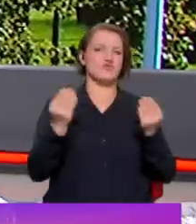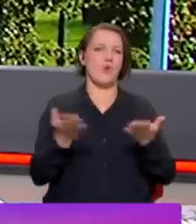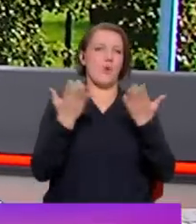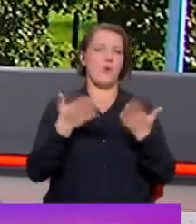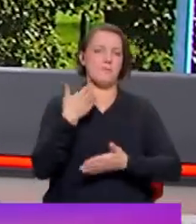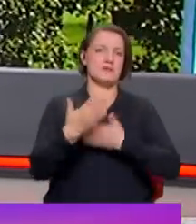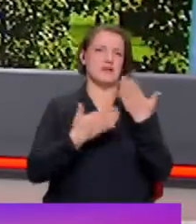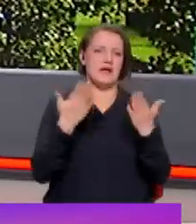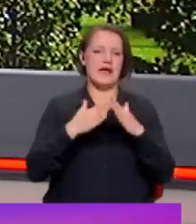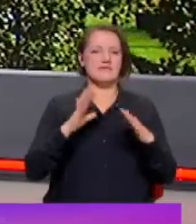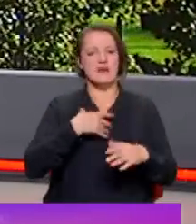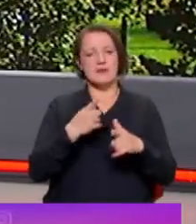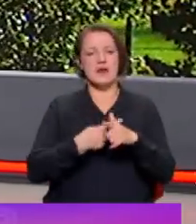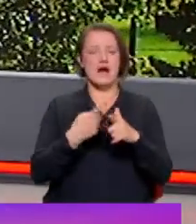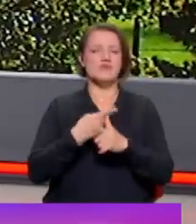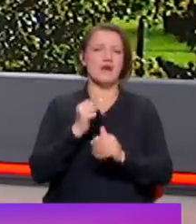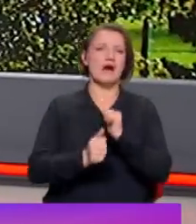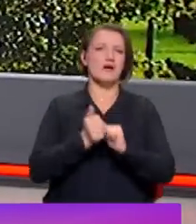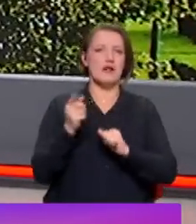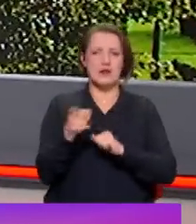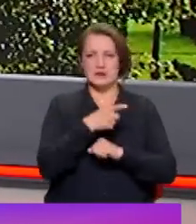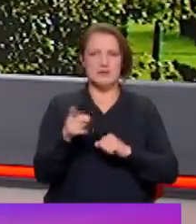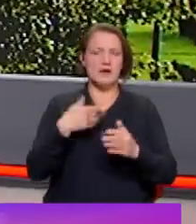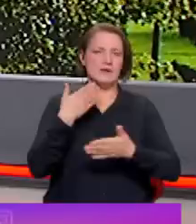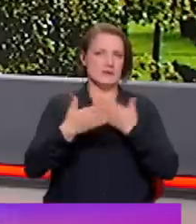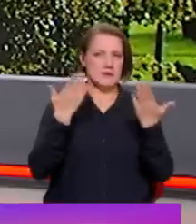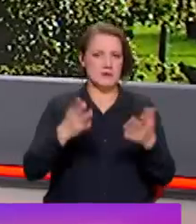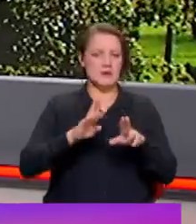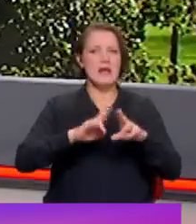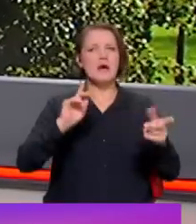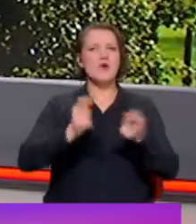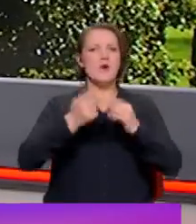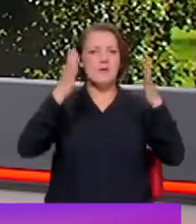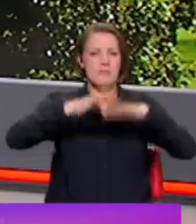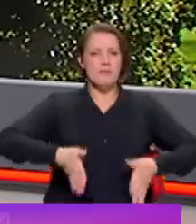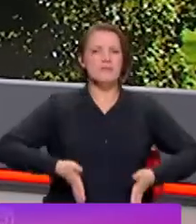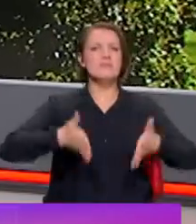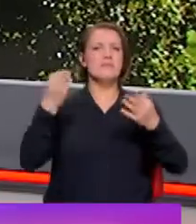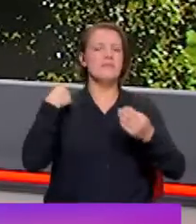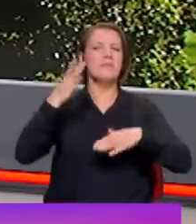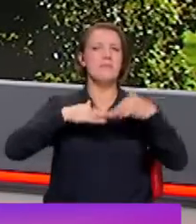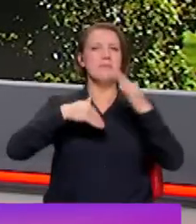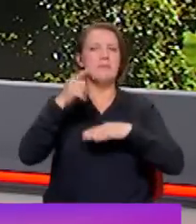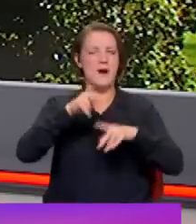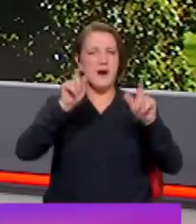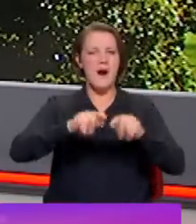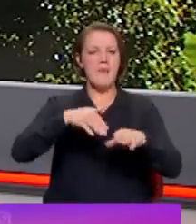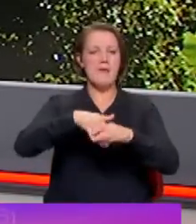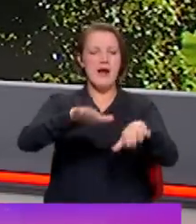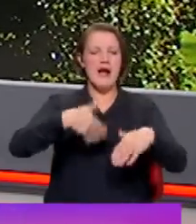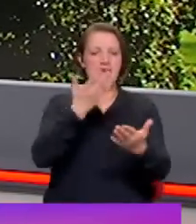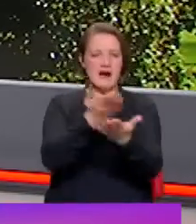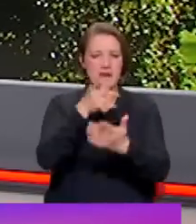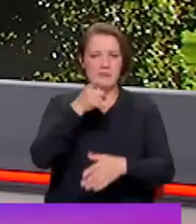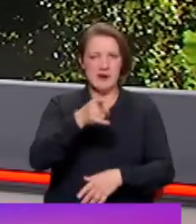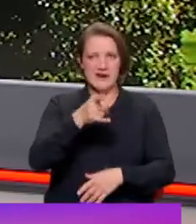bahsedeceğiz ev sahibi kiracı kavgalarından bahsedeceğiz kentsel dönüşümle ilgili yeni bir taslak var Meclise sunulan bundan bahsedeceğiz